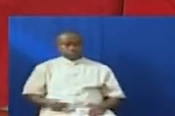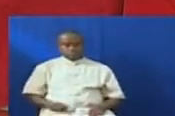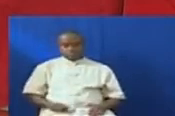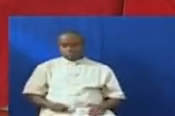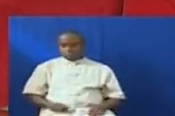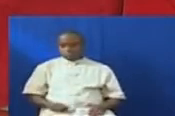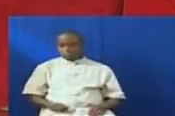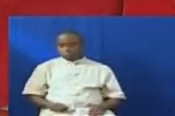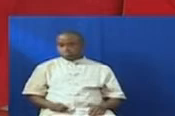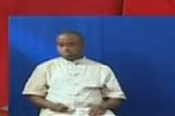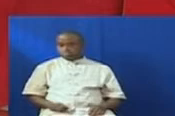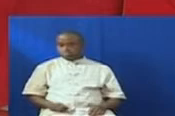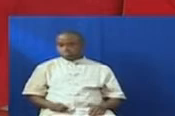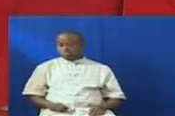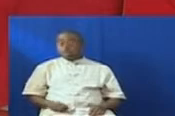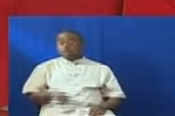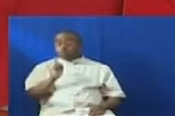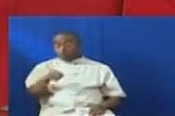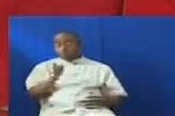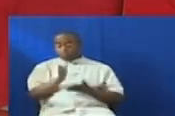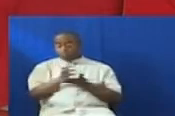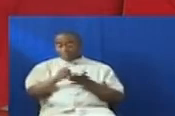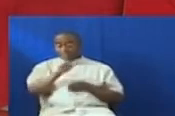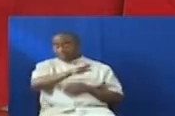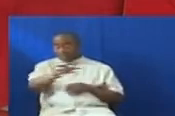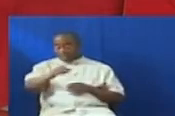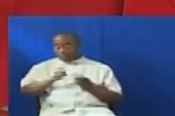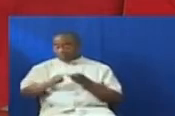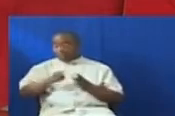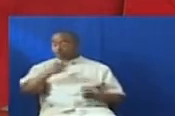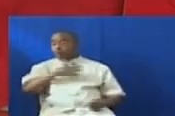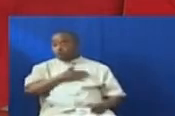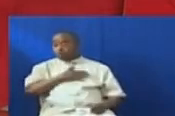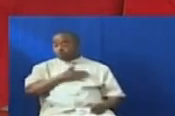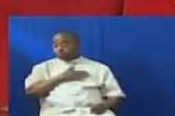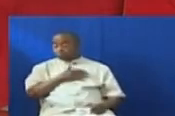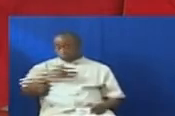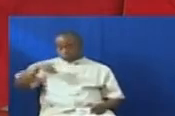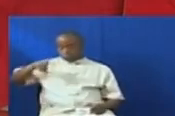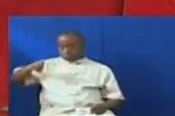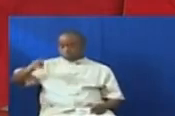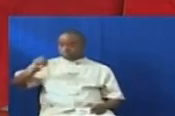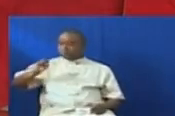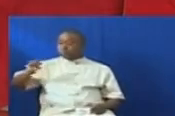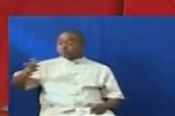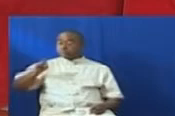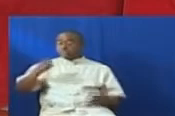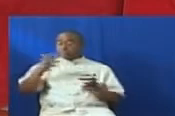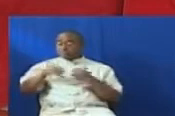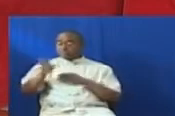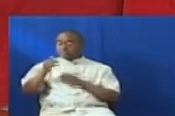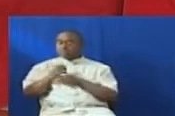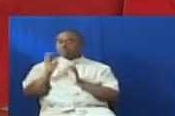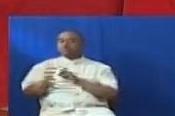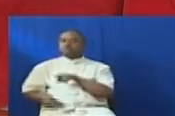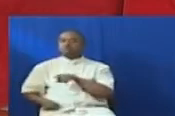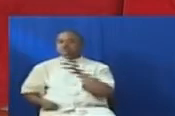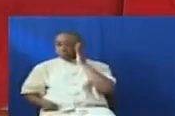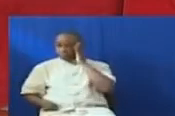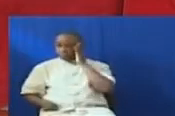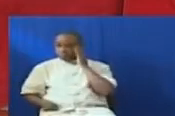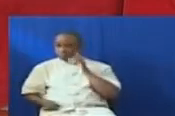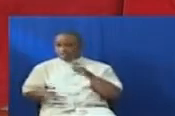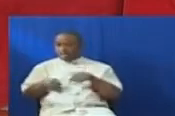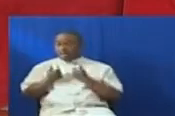Kwetu sisi na kuna maeneo mengine POS inafanya kazi, lakini watumishi hawawasilishi